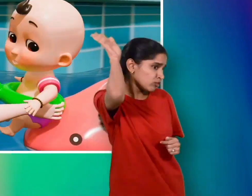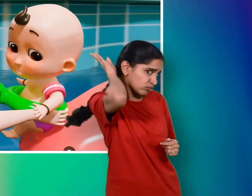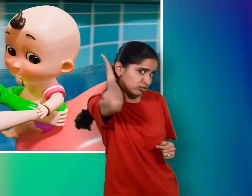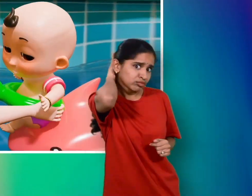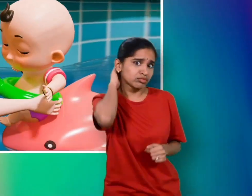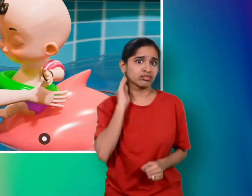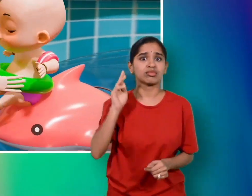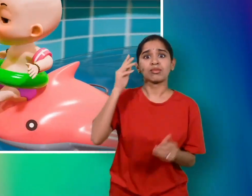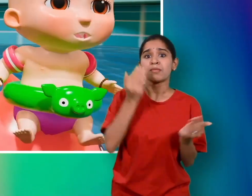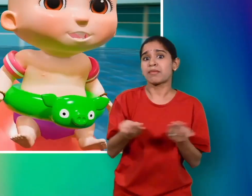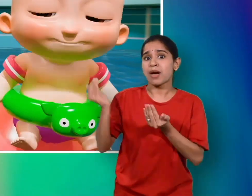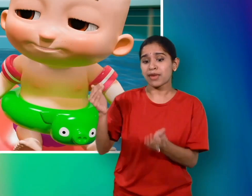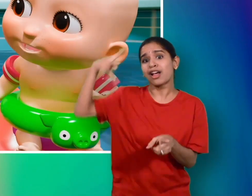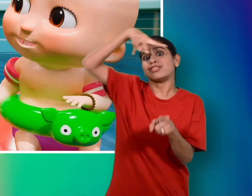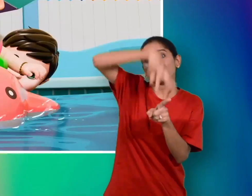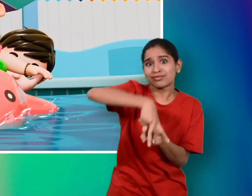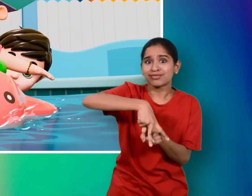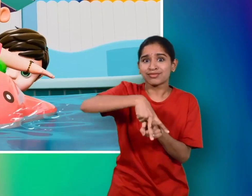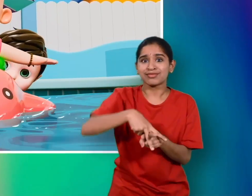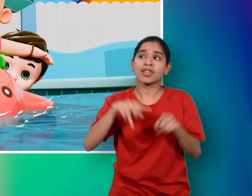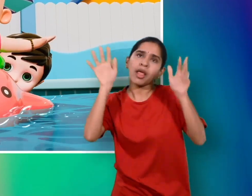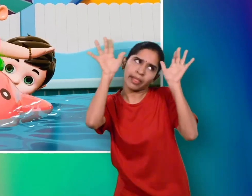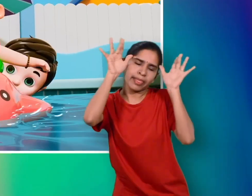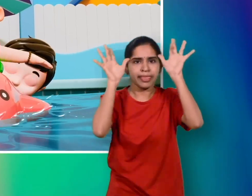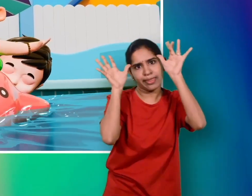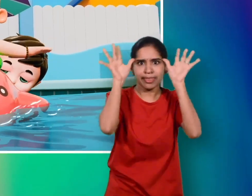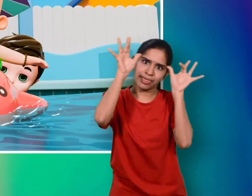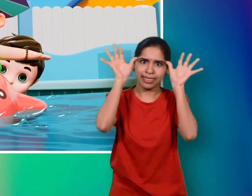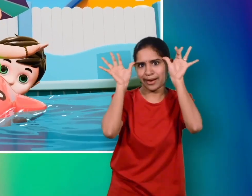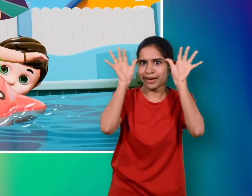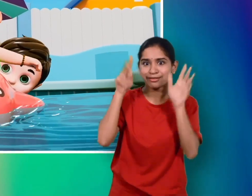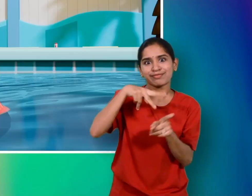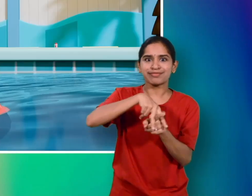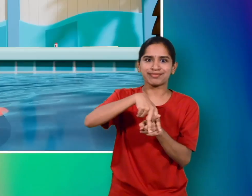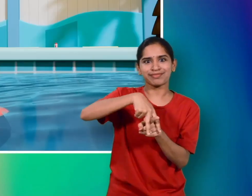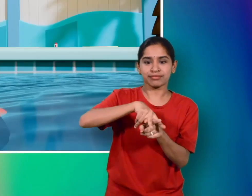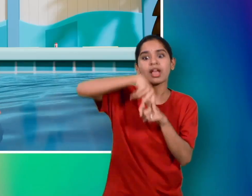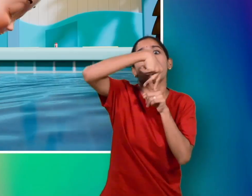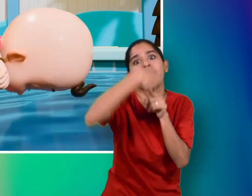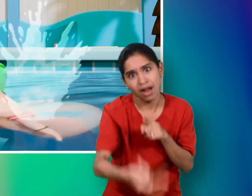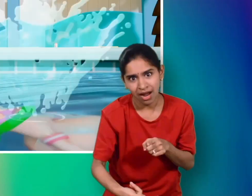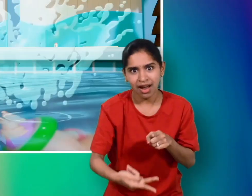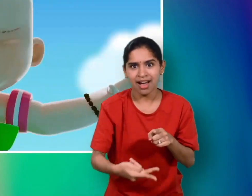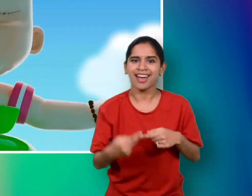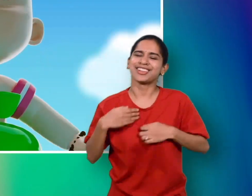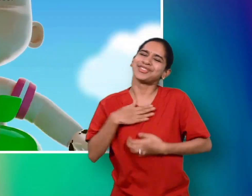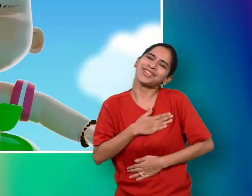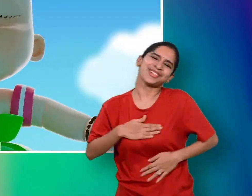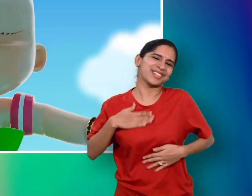बेबी बैठा शार्क के ऊपर हमको खूब चिढ़ाता है, आगे जाके पानी में गिरता